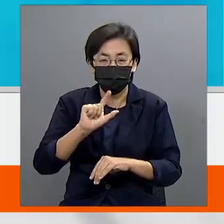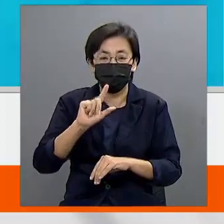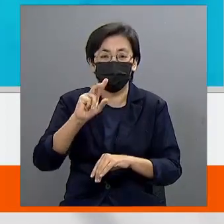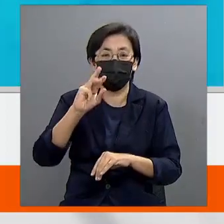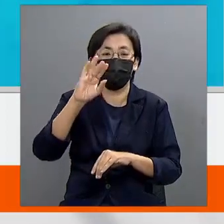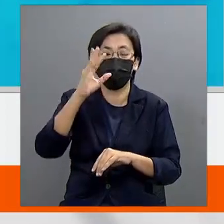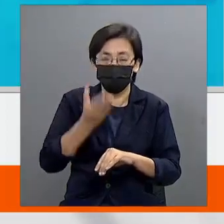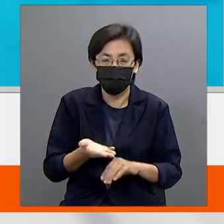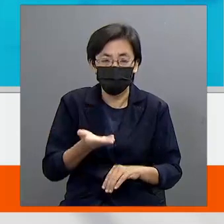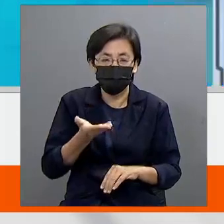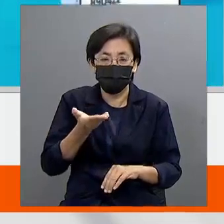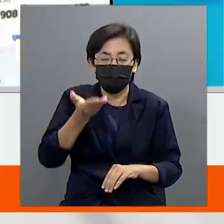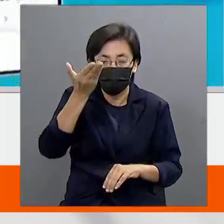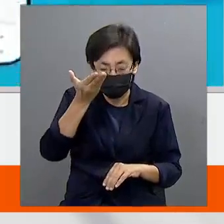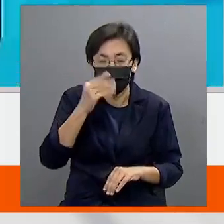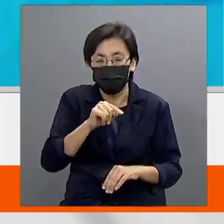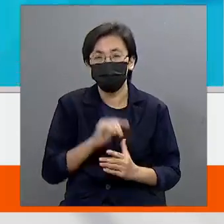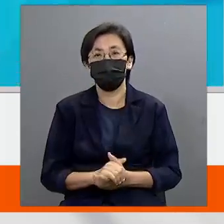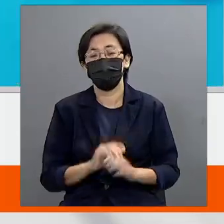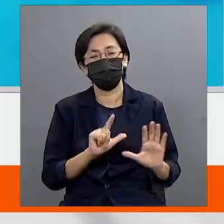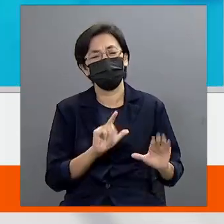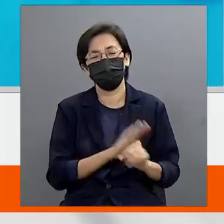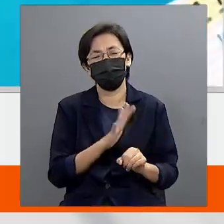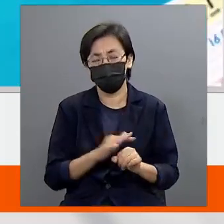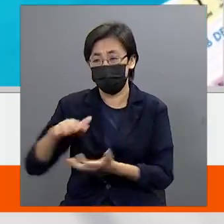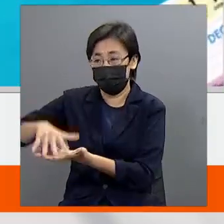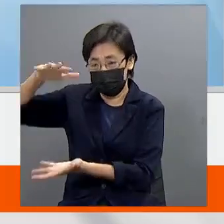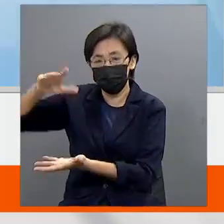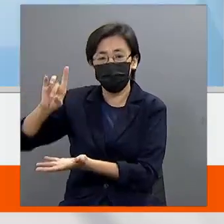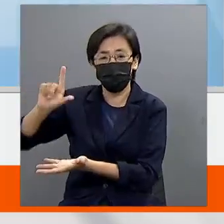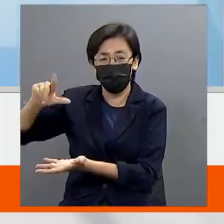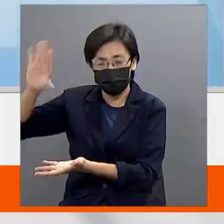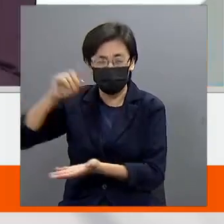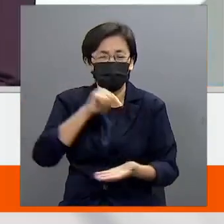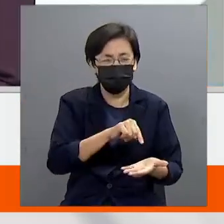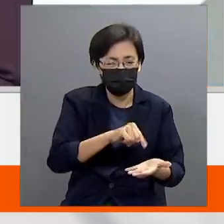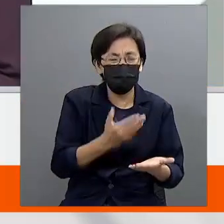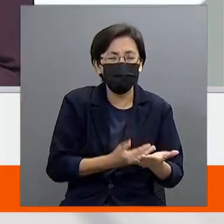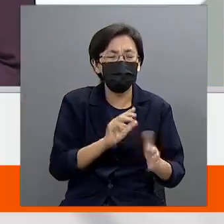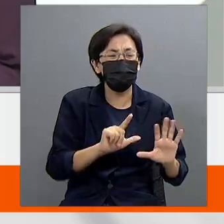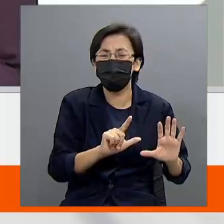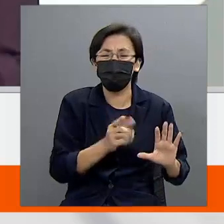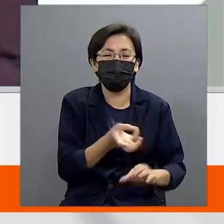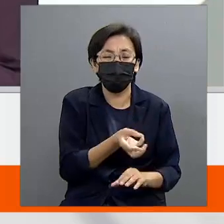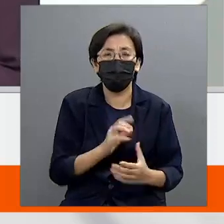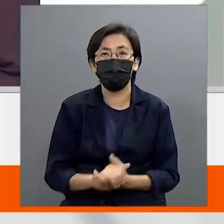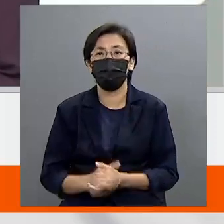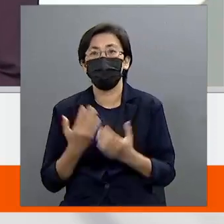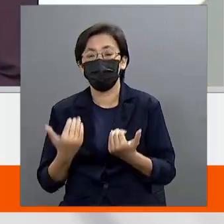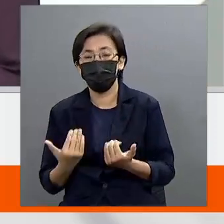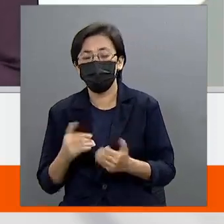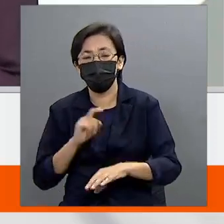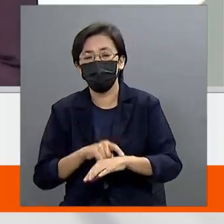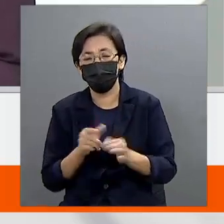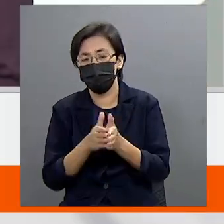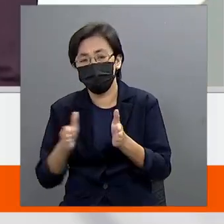้ค่ะ ร้านมันไม่พอแล้วครับมันเป็นส่วนน้อยมาก ค่ะเพราะว่าถ้าเราดูจริงๆเนี่ยอย่างงวดเนี้ยมันก็จะเหลือเวลาอีกเกือบ10วันนะ